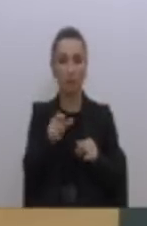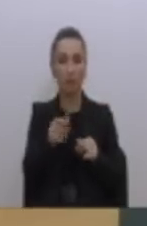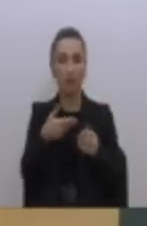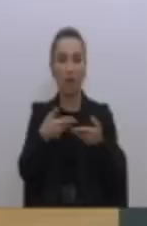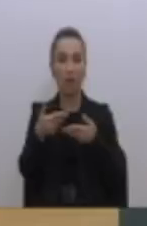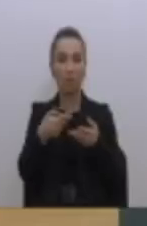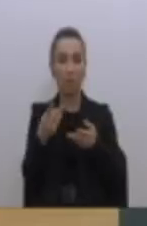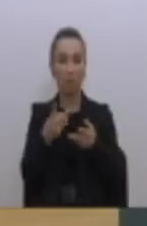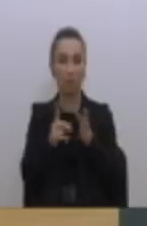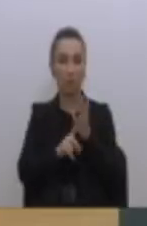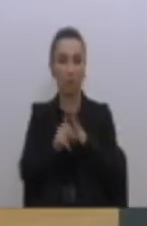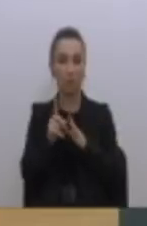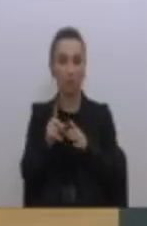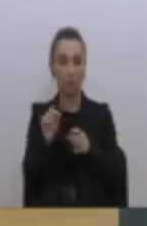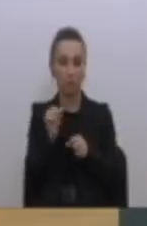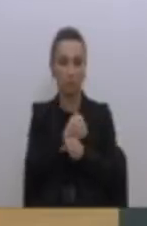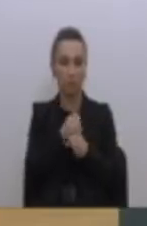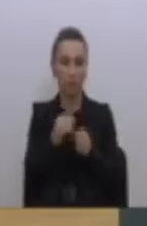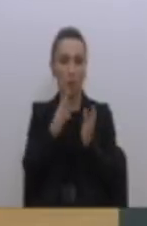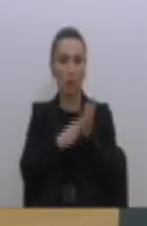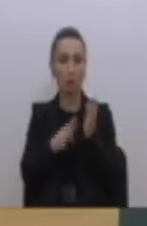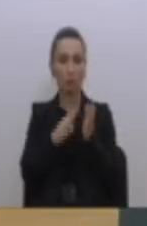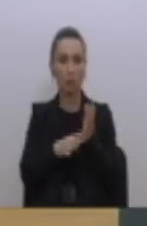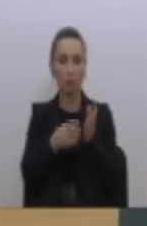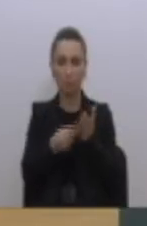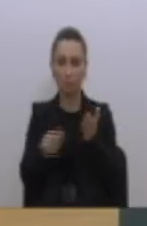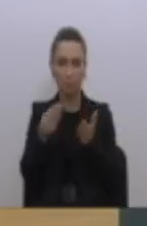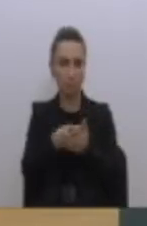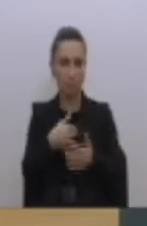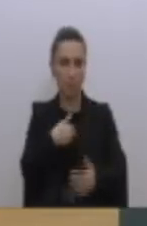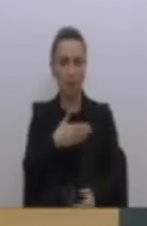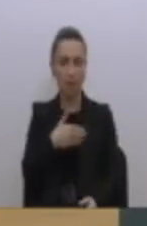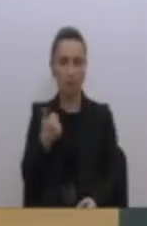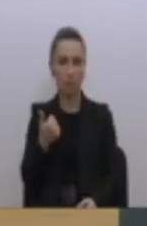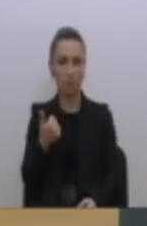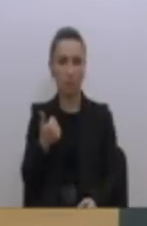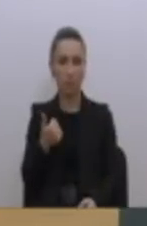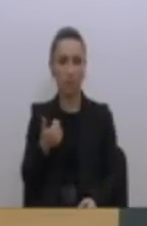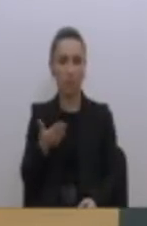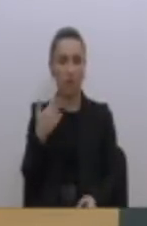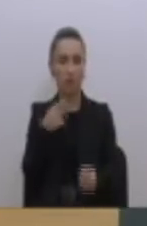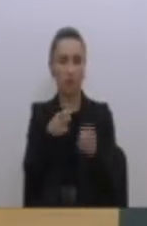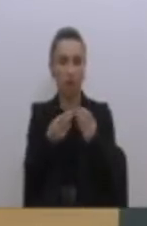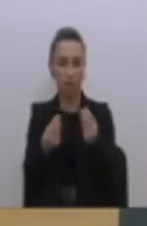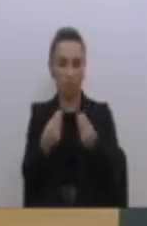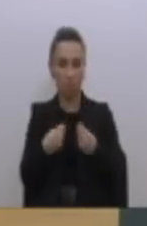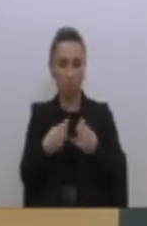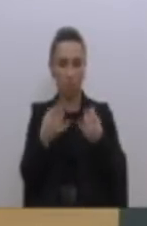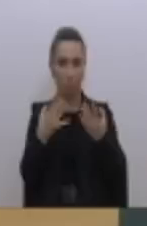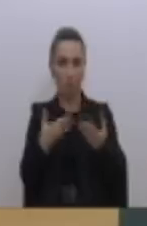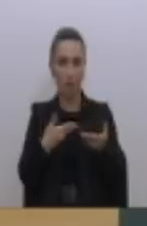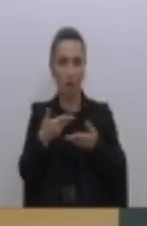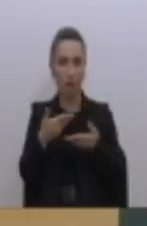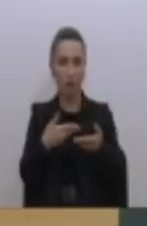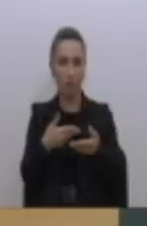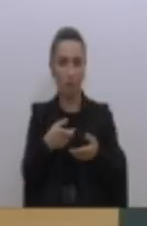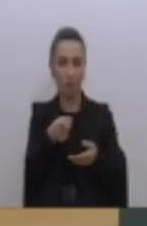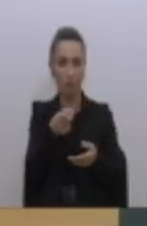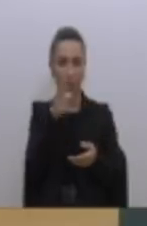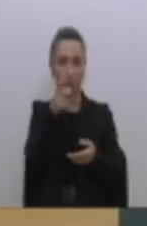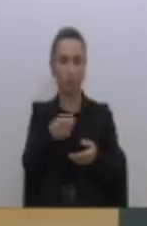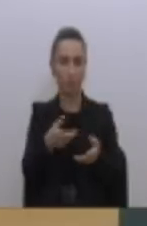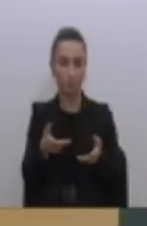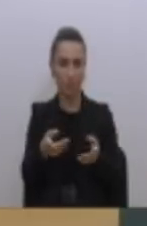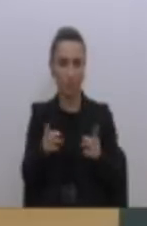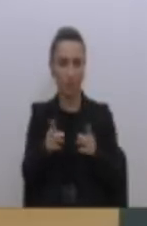ერთმანეთს დაუწყონ ცემატება და 90-იანები მე არ მინდა. მაშინ იარაღი მოგცეს უბრალოდ და ერთმანეთს დავუშინეთ